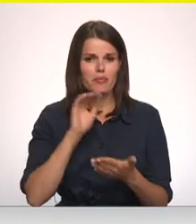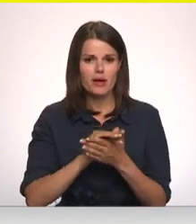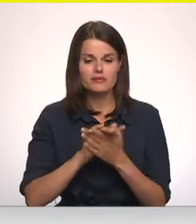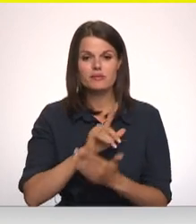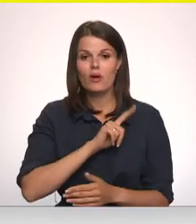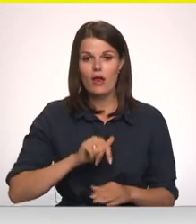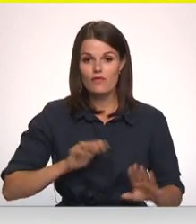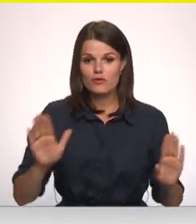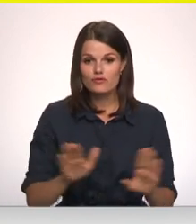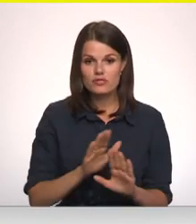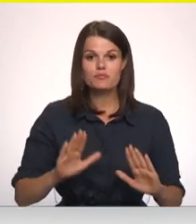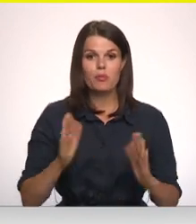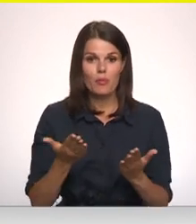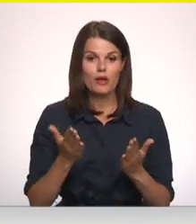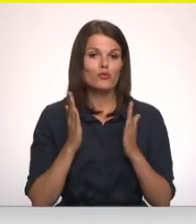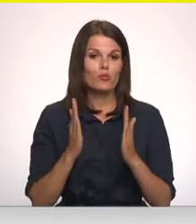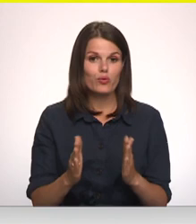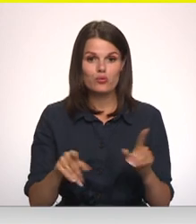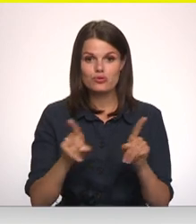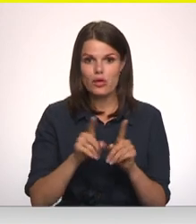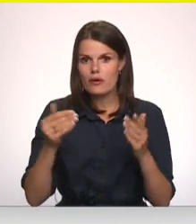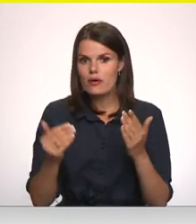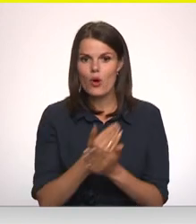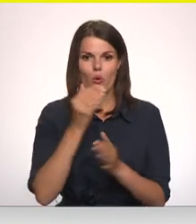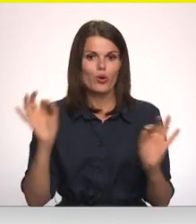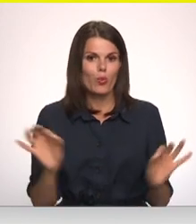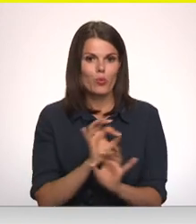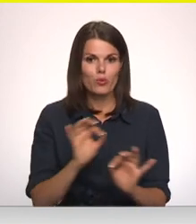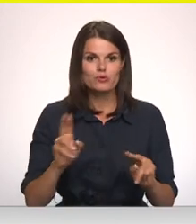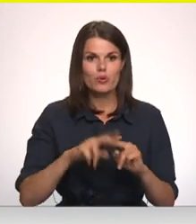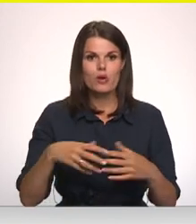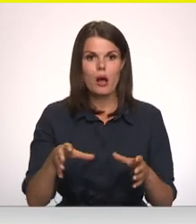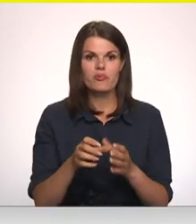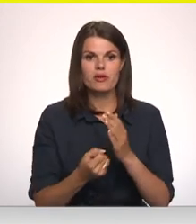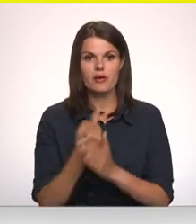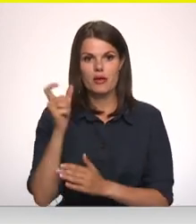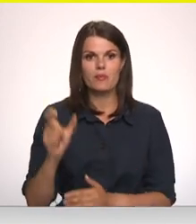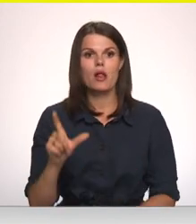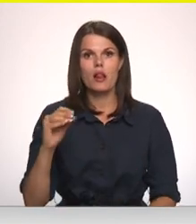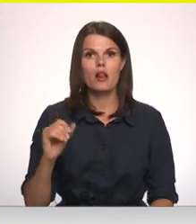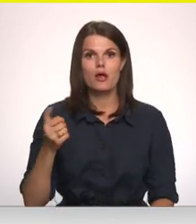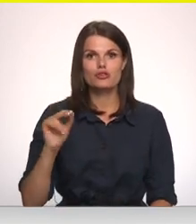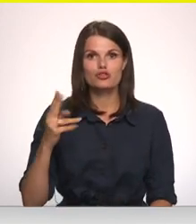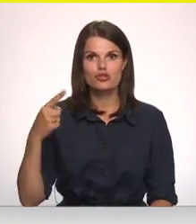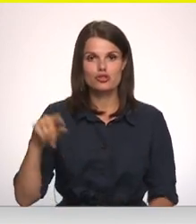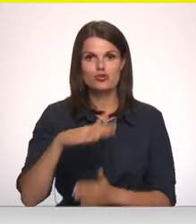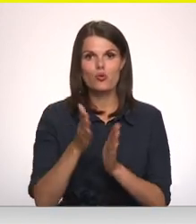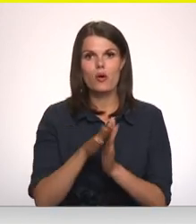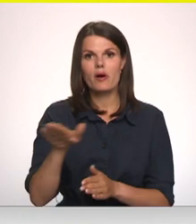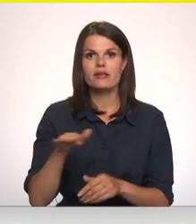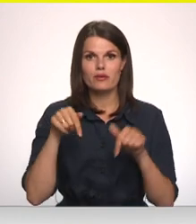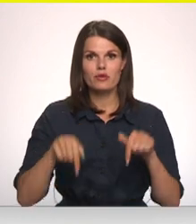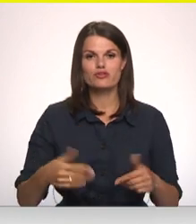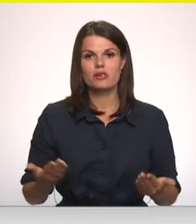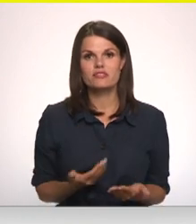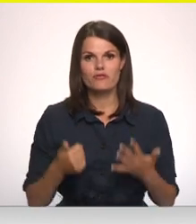bušot arī nedzirdētie gabali, vismaz tā saka zinātāji. Un ar citu apvienības radītājs Amberts Slegziņš bērnībā te kopā ar ģimeni ir nodzīvojis